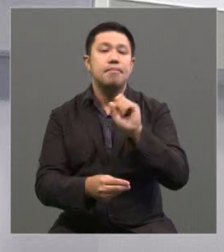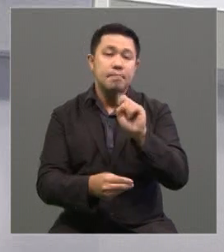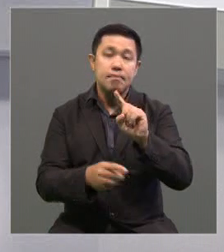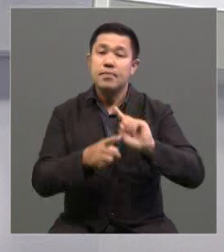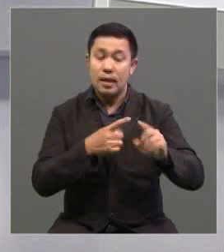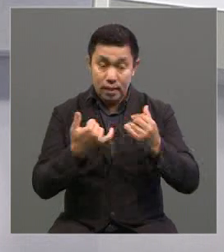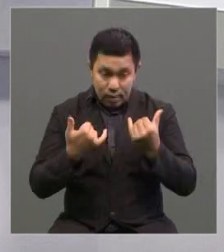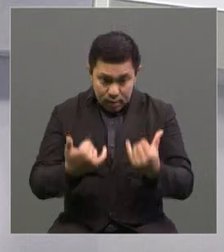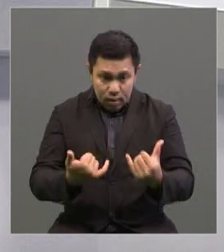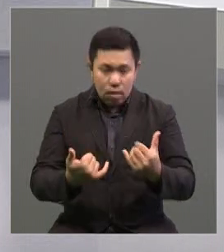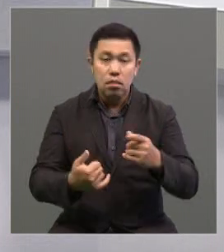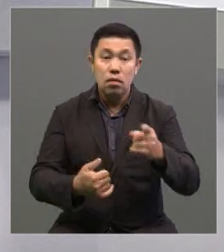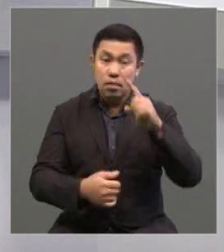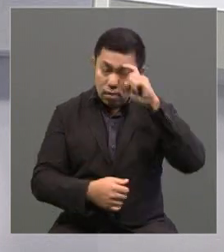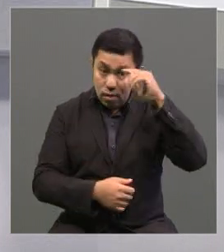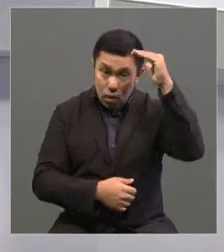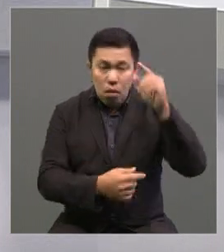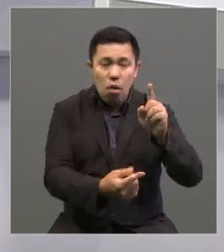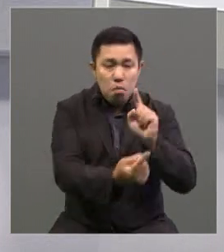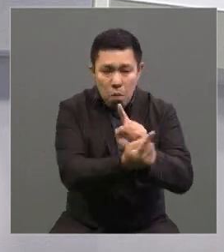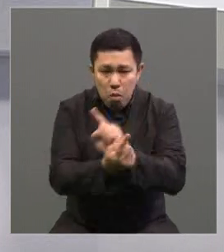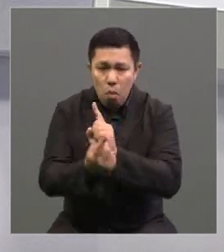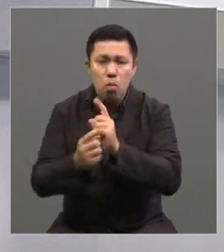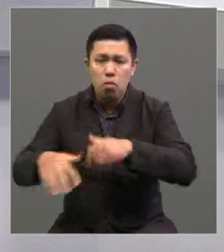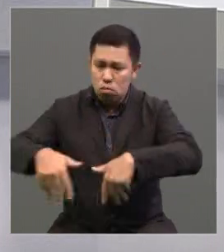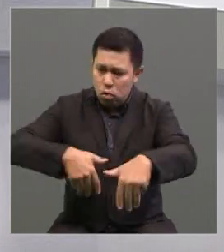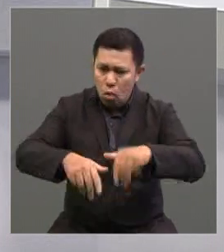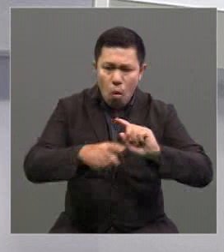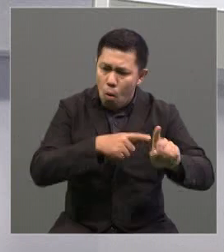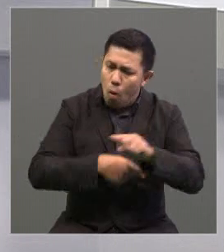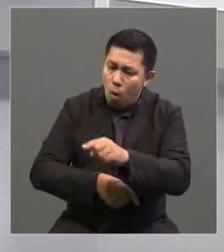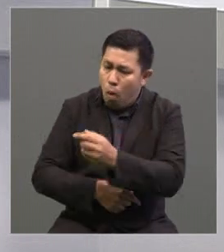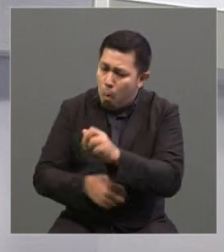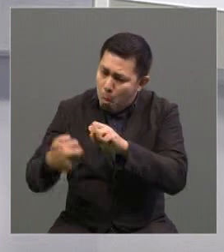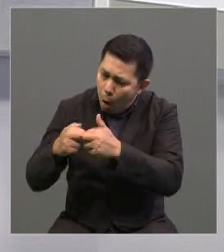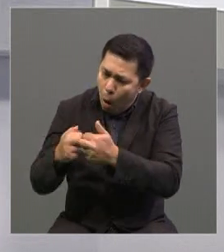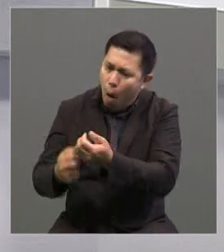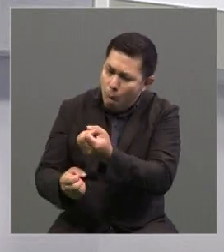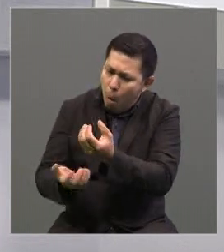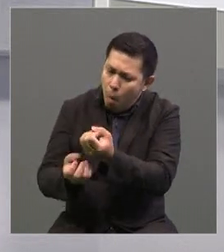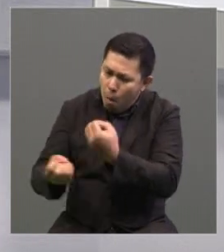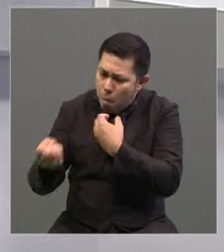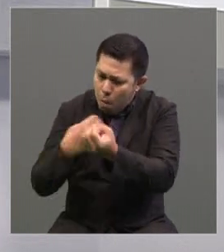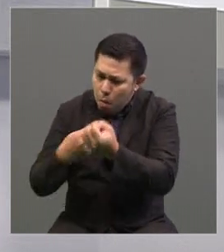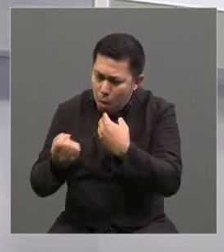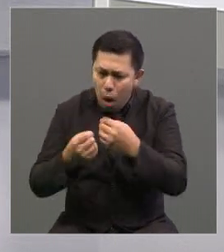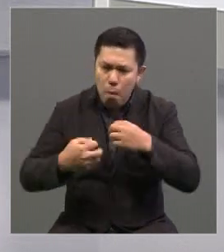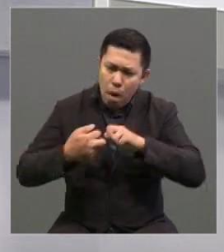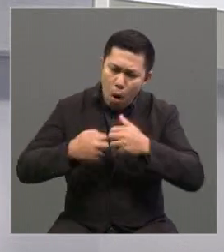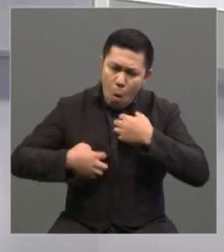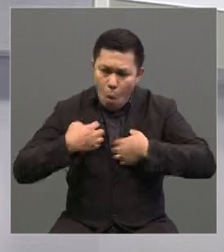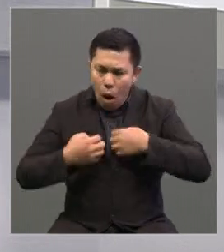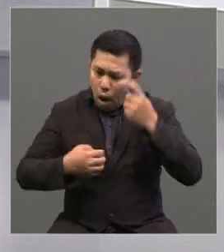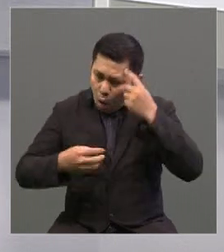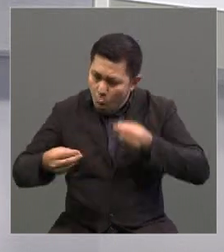อย่างวันนี้เองนะคะก็มีการพบปะพูดคุยกับประชาชนในกลุ่มต่างๆเพื่อที่จะรับฟังปัญหาความเดือดร้อนแล้วก็ร่วมกันหาแนวทาง